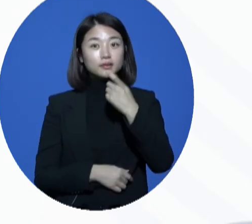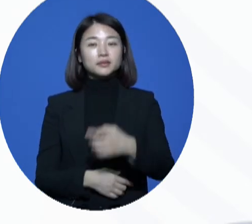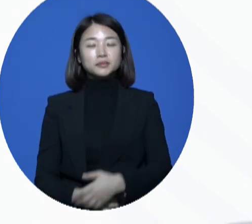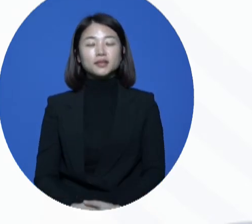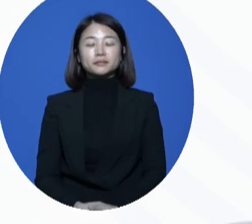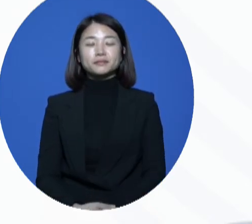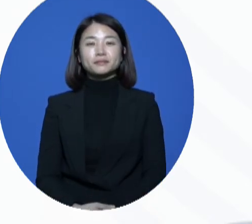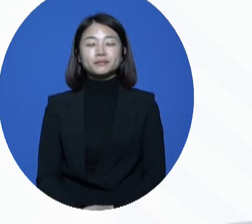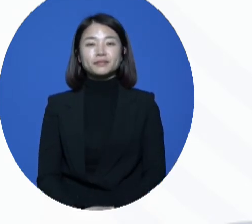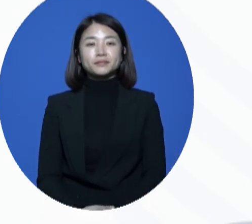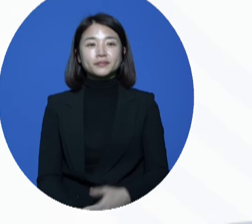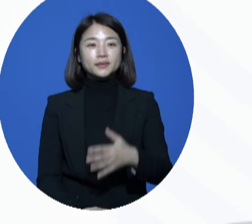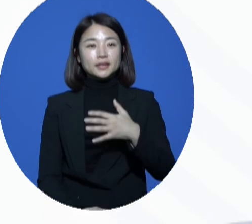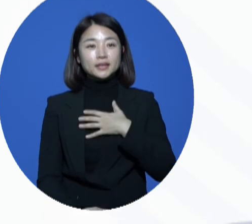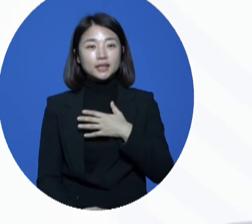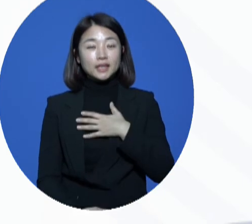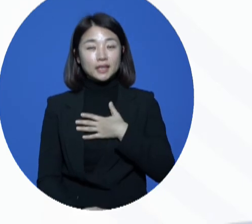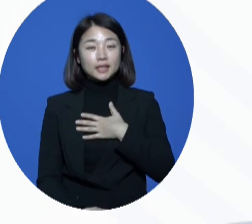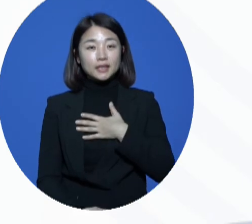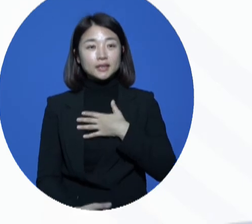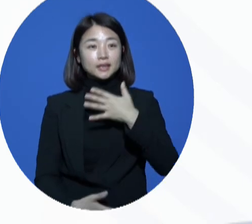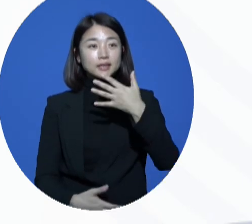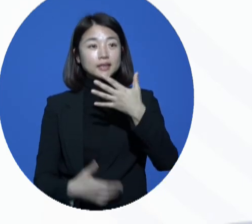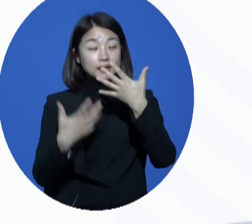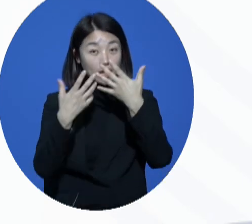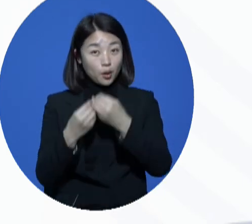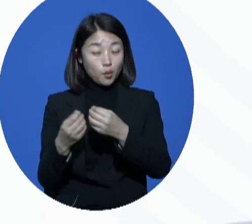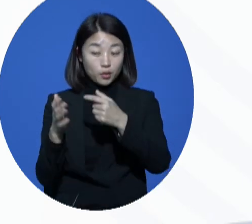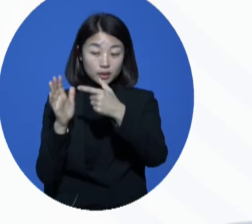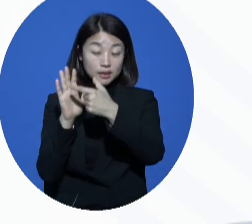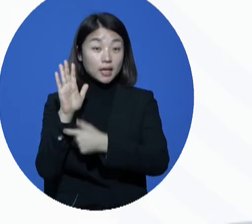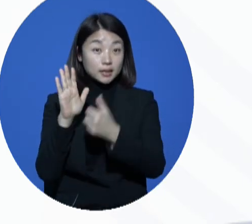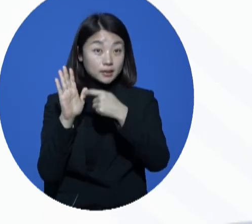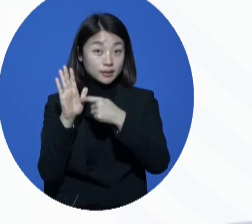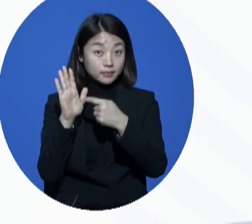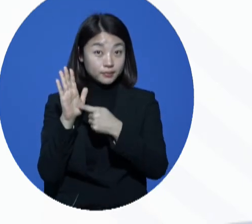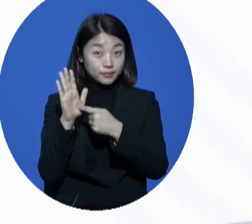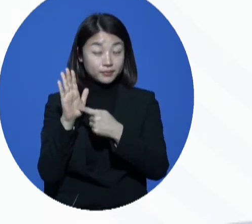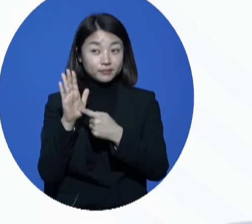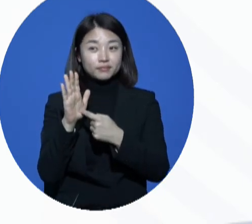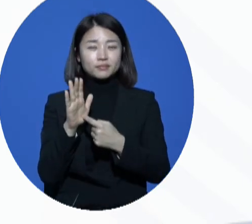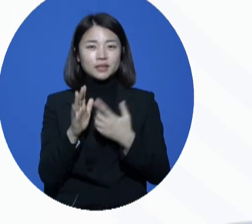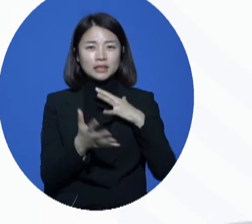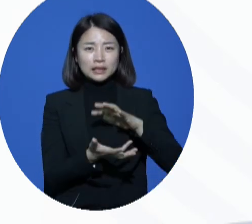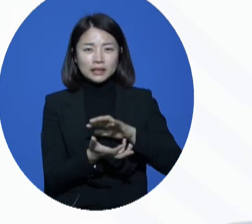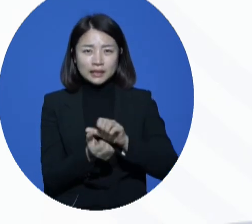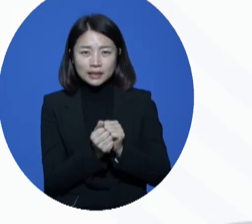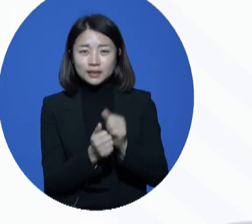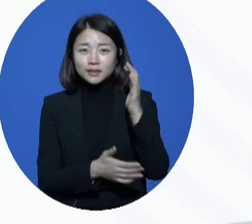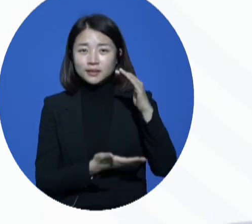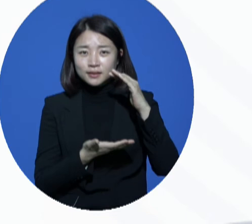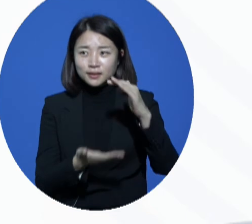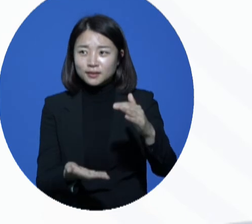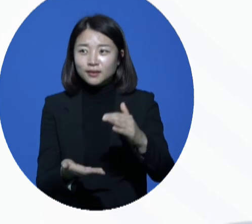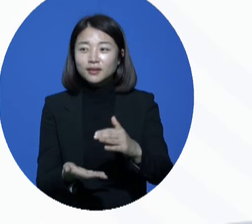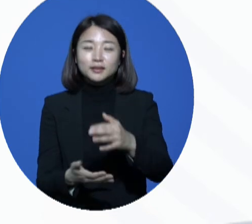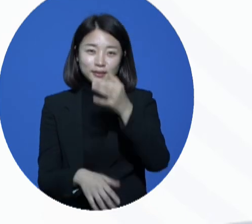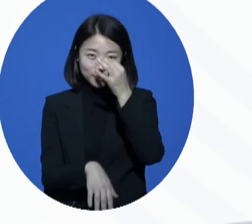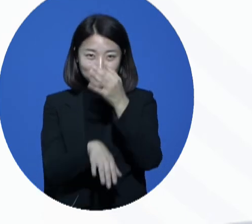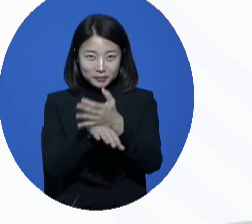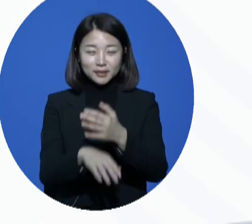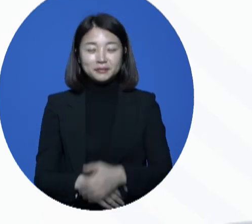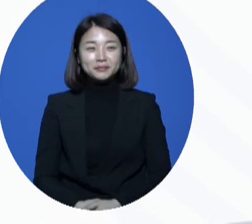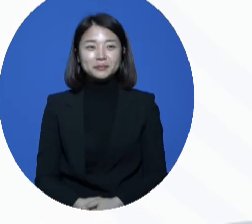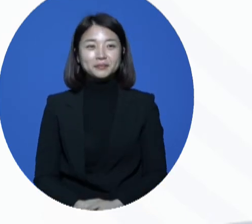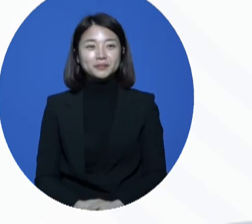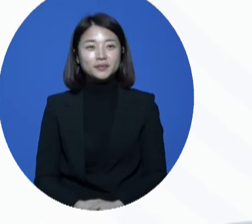멋있었습니다. 제가 참고했던 내용들을 여기 같이 공유해드리니까요. 짧은 시간 너무 많은 내용을 담으려고 했었던 것 같아서